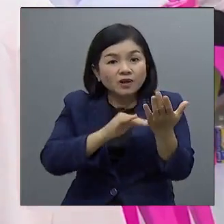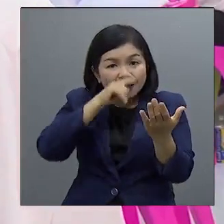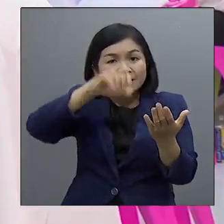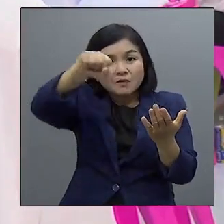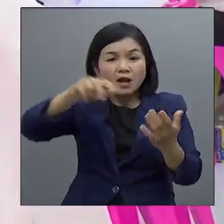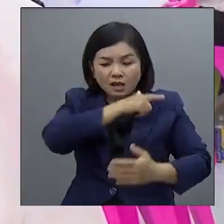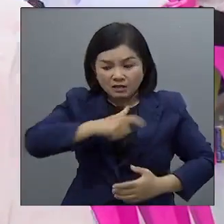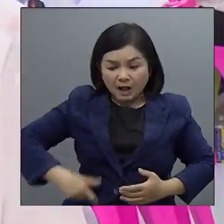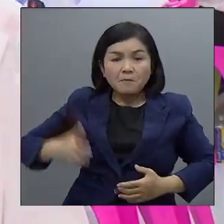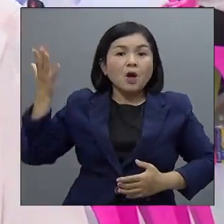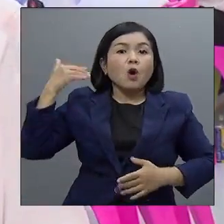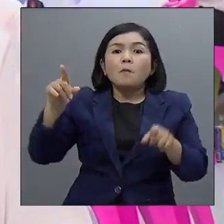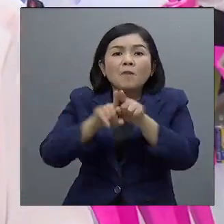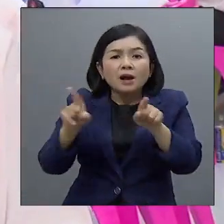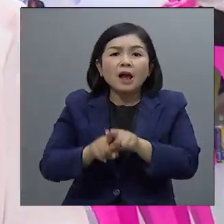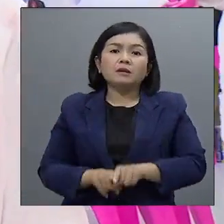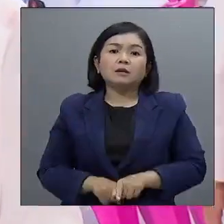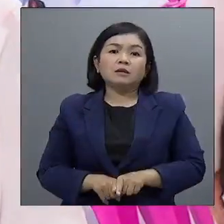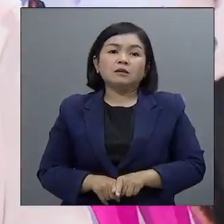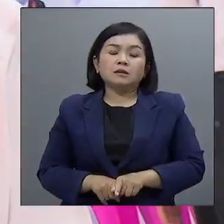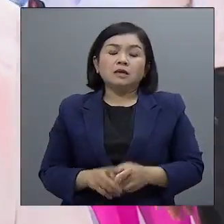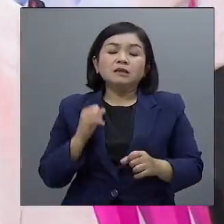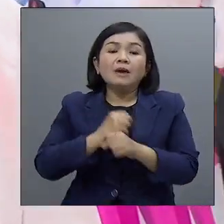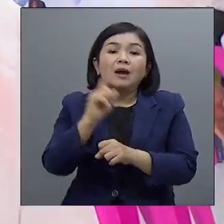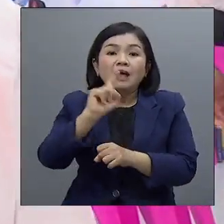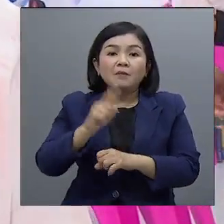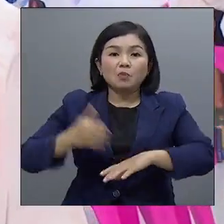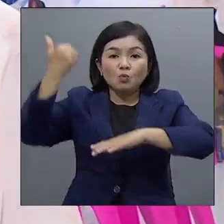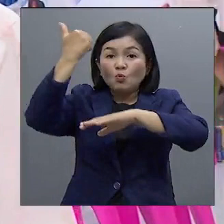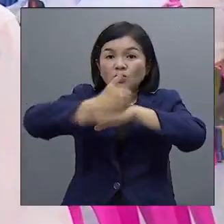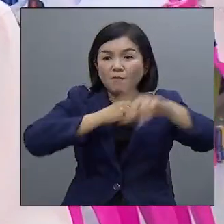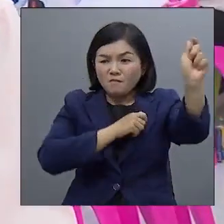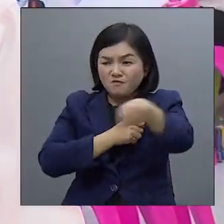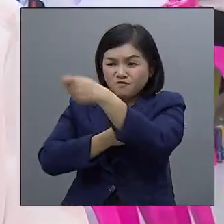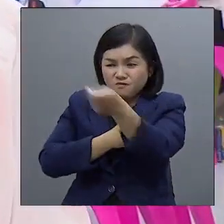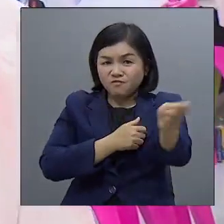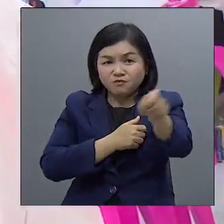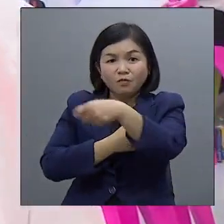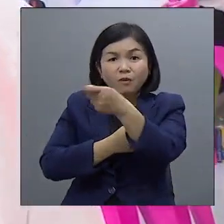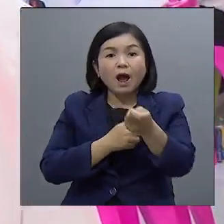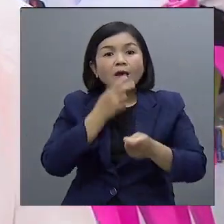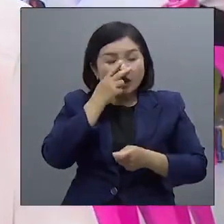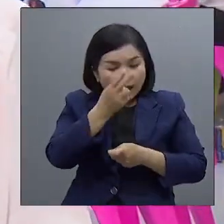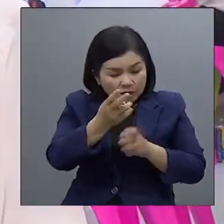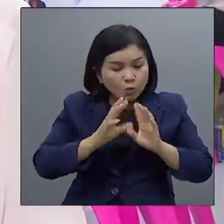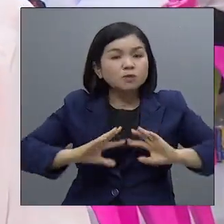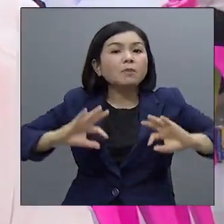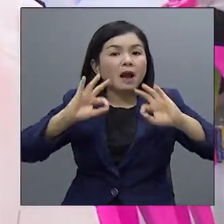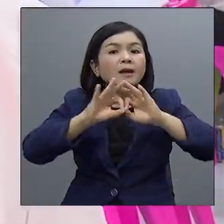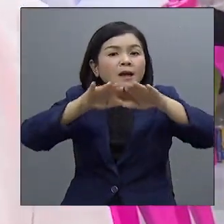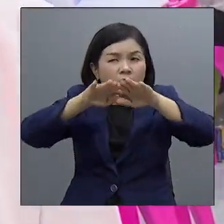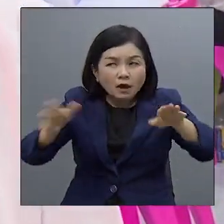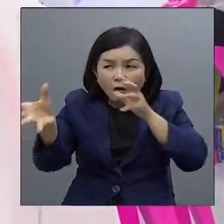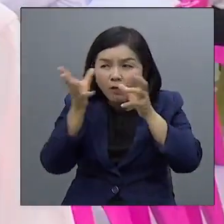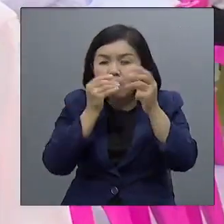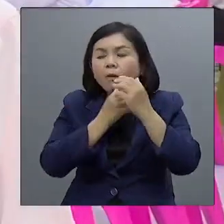านี้ก็ต่อสู้ด้วยการเป็นจอมทัพเมื่อเราเห็นคุณค่าตรงนี้เด็กก็จะรัก